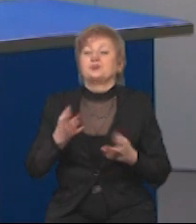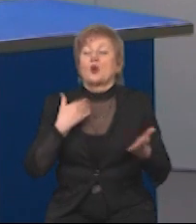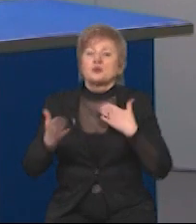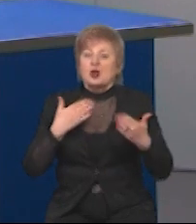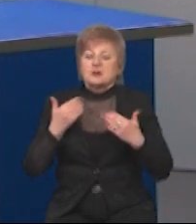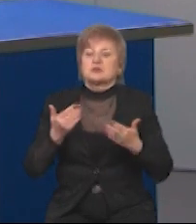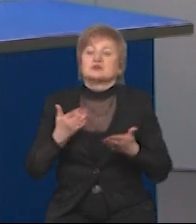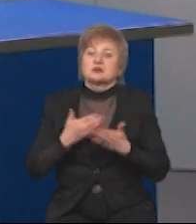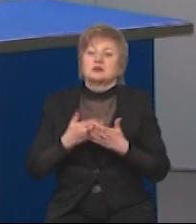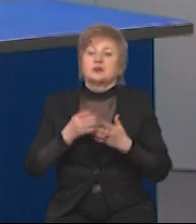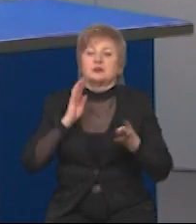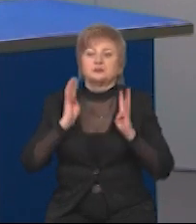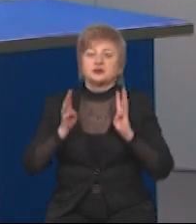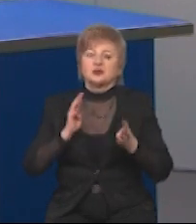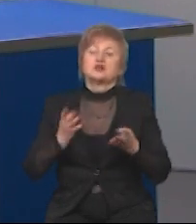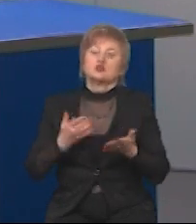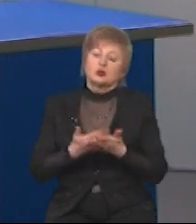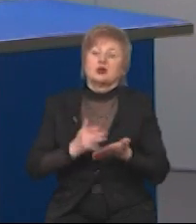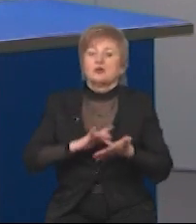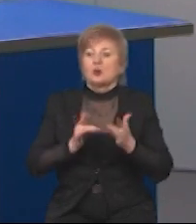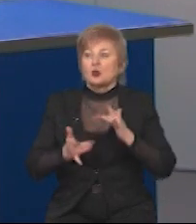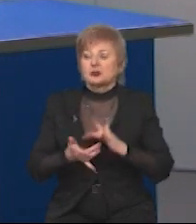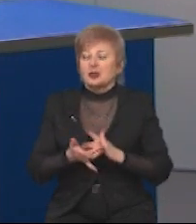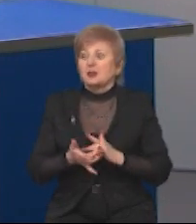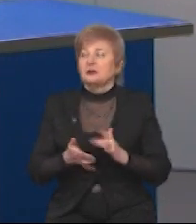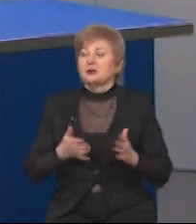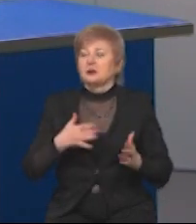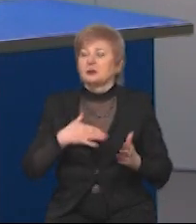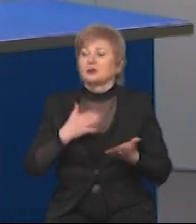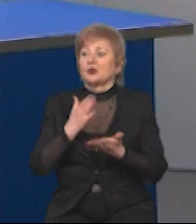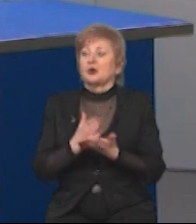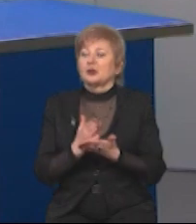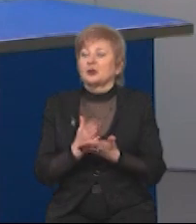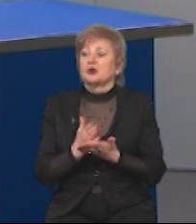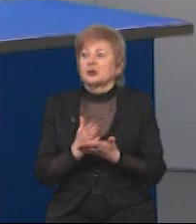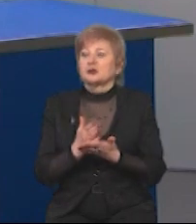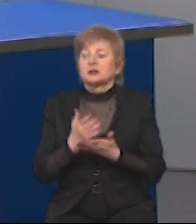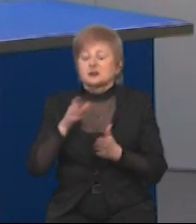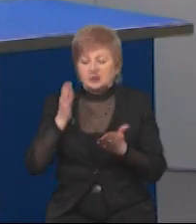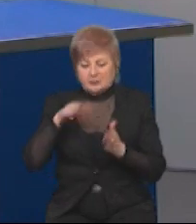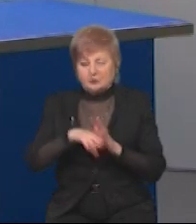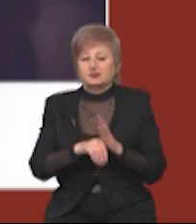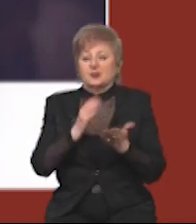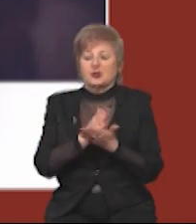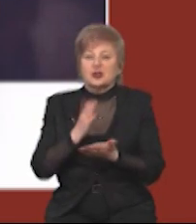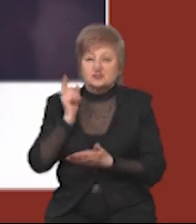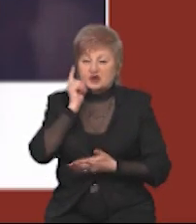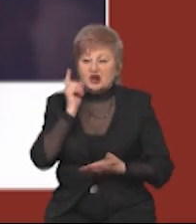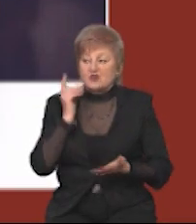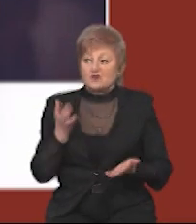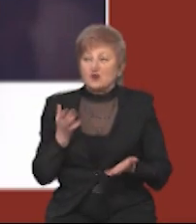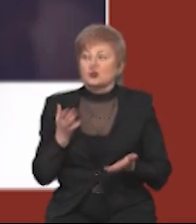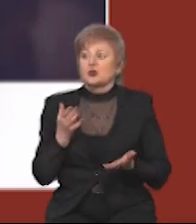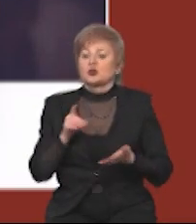ми намагалися зайти в одну з таких вайбер-груп. Вони є кілька груп у вайбері у них. У нас от